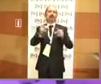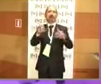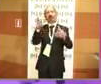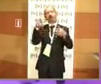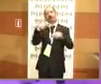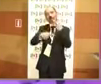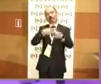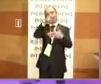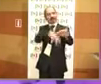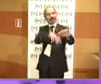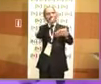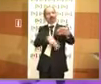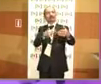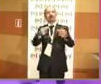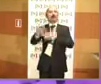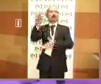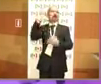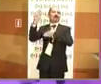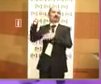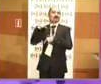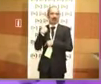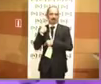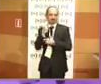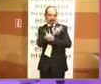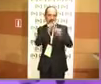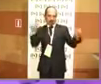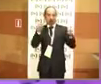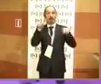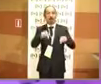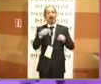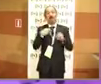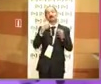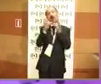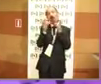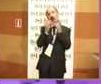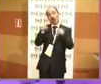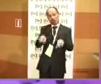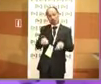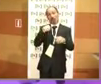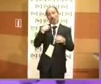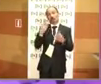rileggere solo le pagine del passato. Se dietro una mozione, una